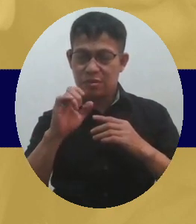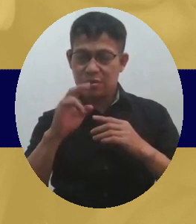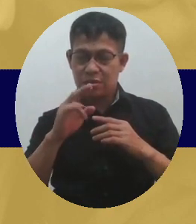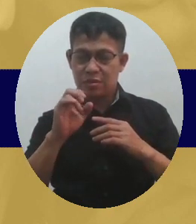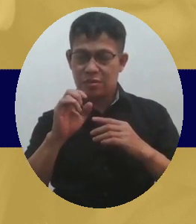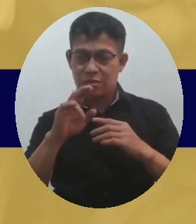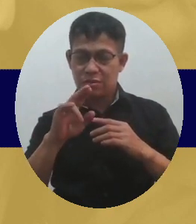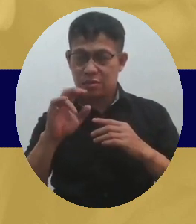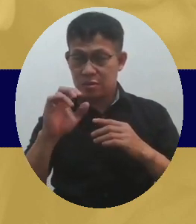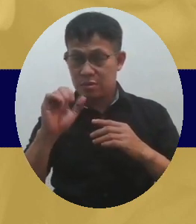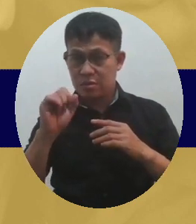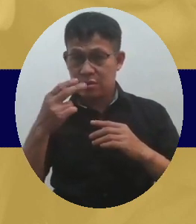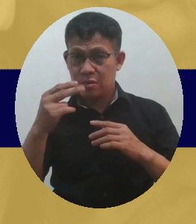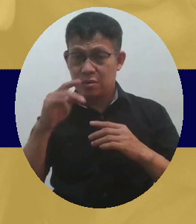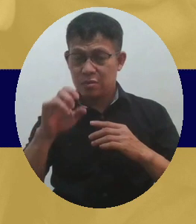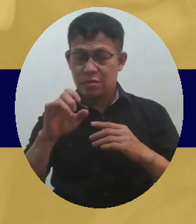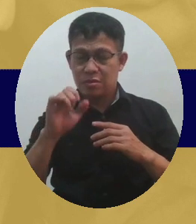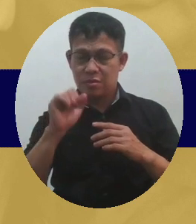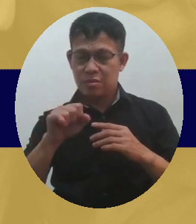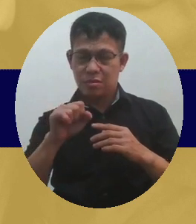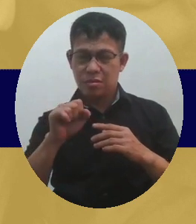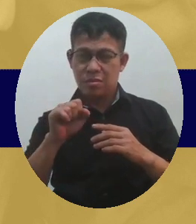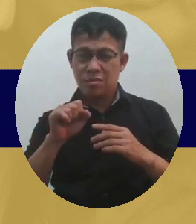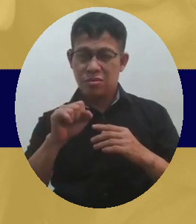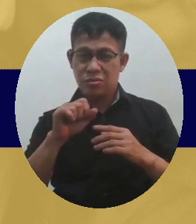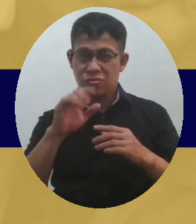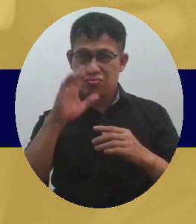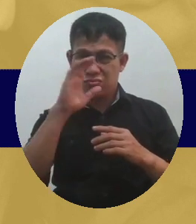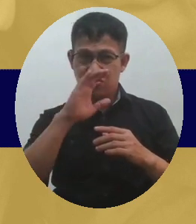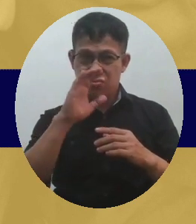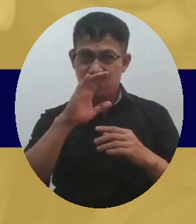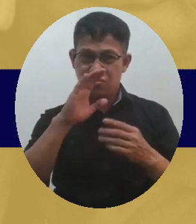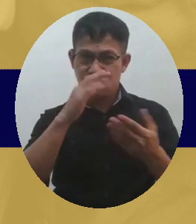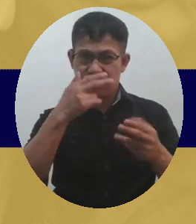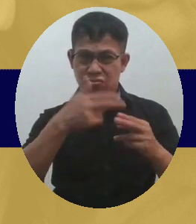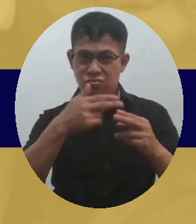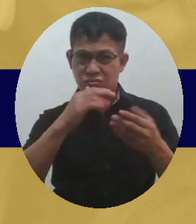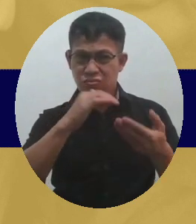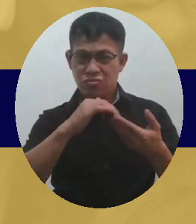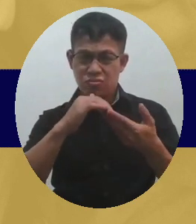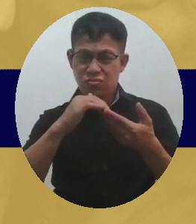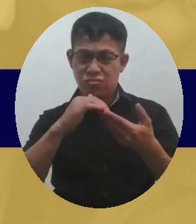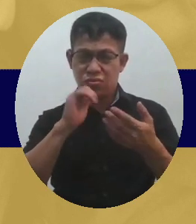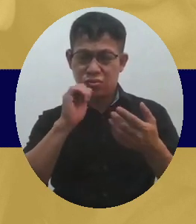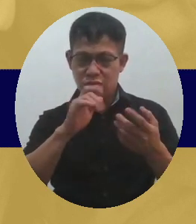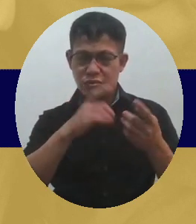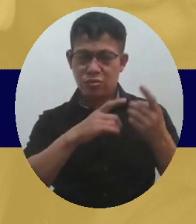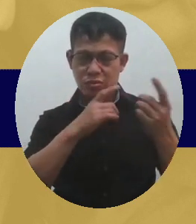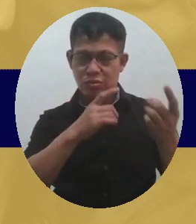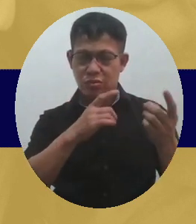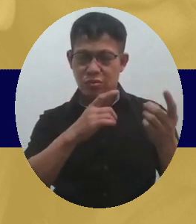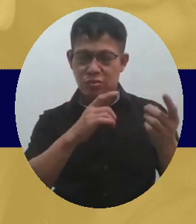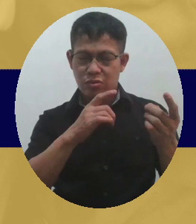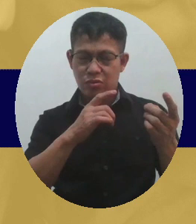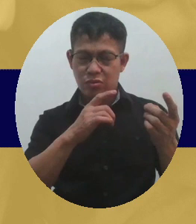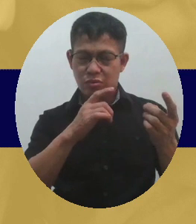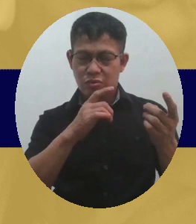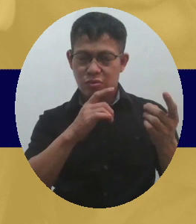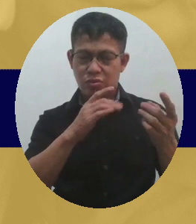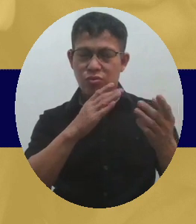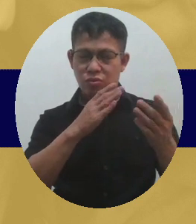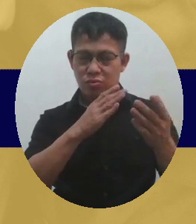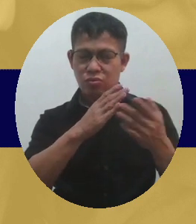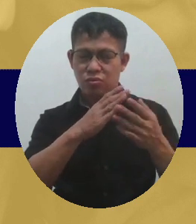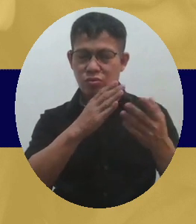pamamagitan ng GCash o sa pamamagitan ng Shopee. Sa Shopee, i-search lamang ang kapwa ko mahal ko para makapag-donate